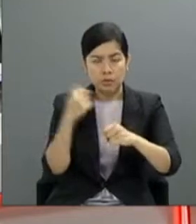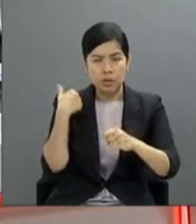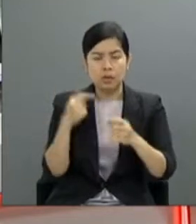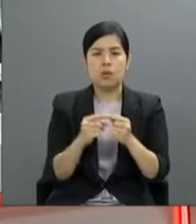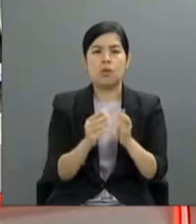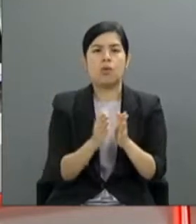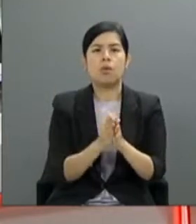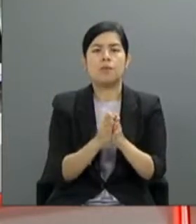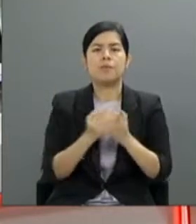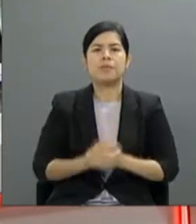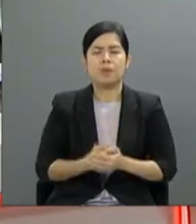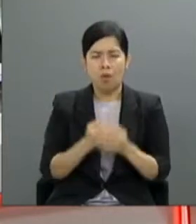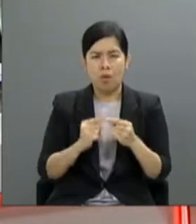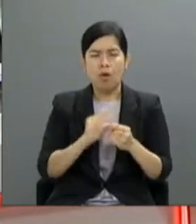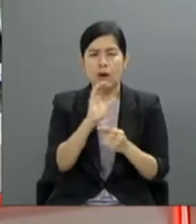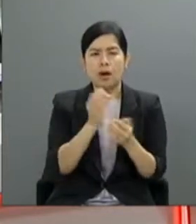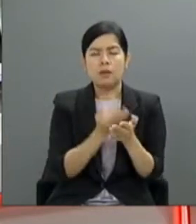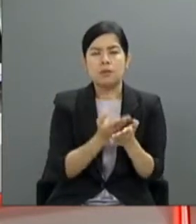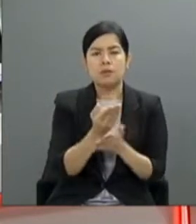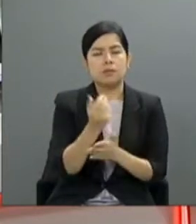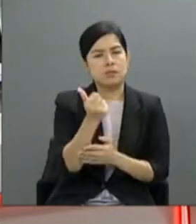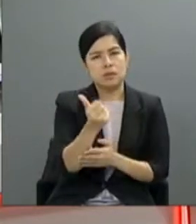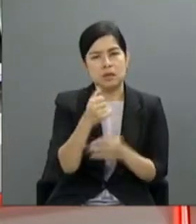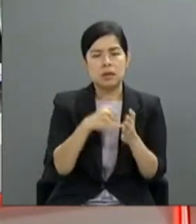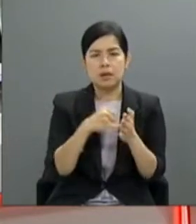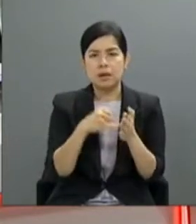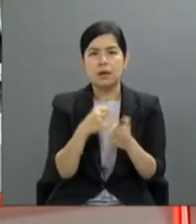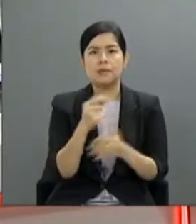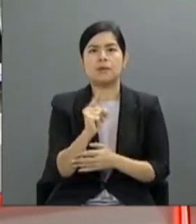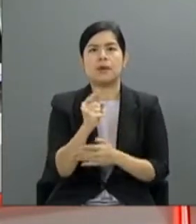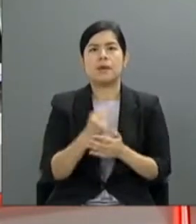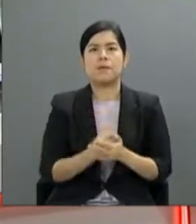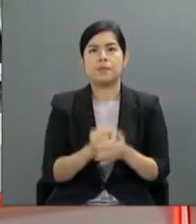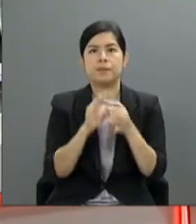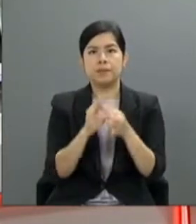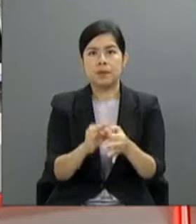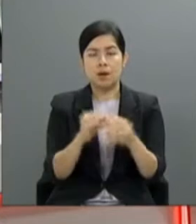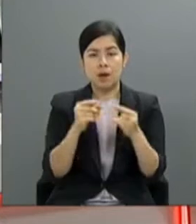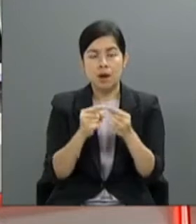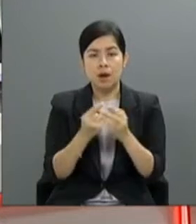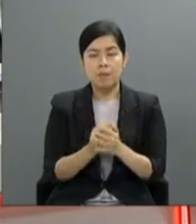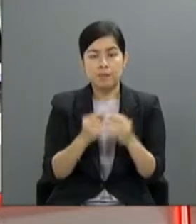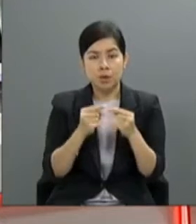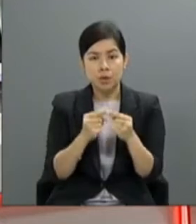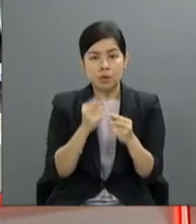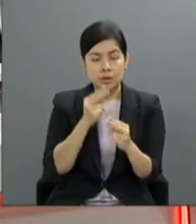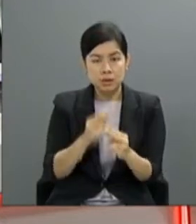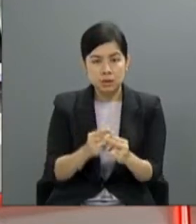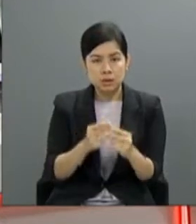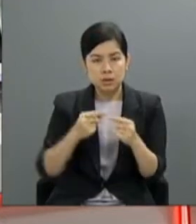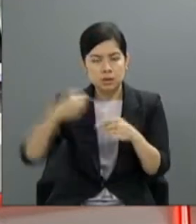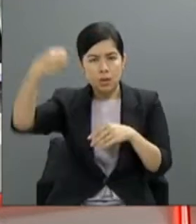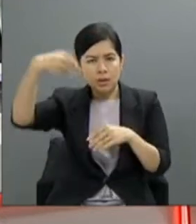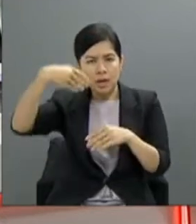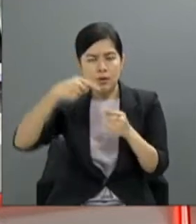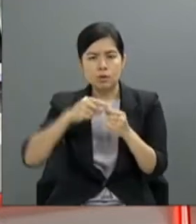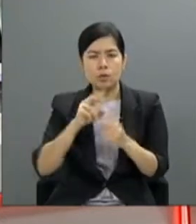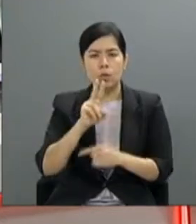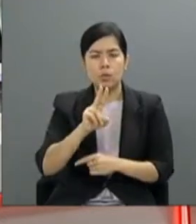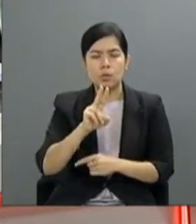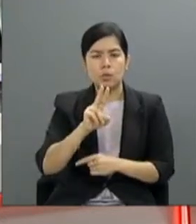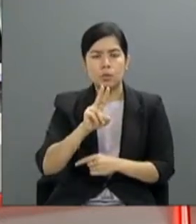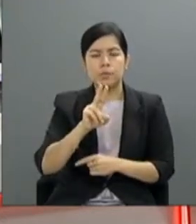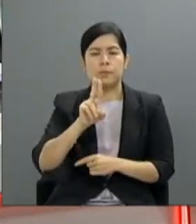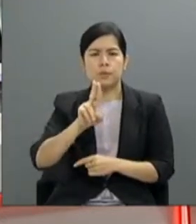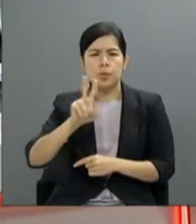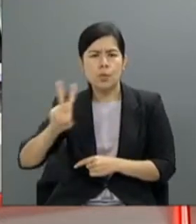ที่สามารถหาซื้อได้ตามท้องตลาดทั่วไปอย่างเรื่องของแสง UV ซื้อมาไม่กี่ร้อยฮะแต่สามารถที่จะฆ่านะเรื่องของเชื้อโควิด